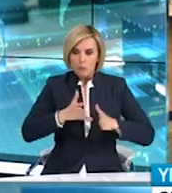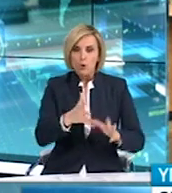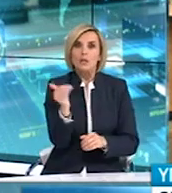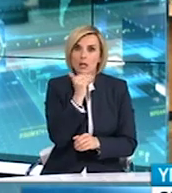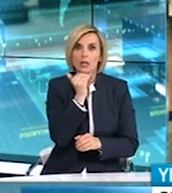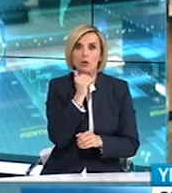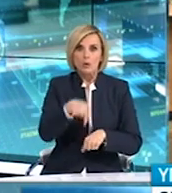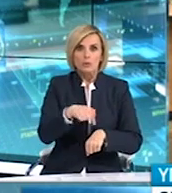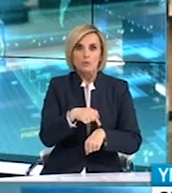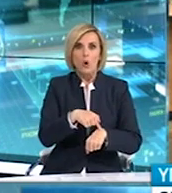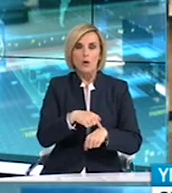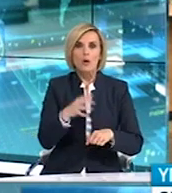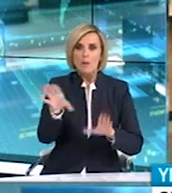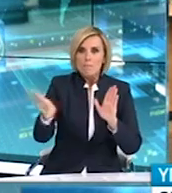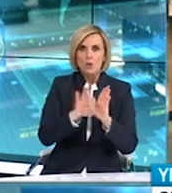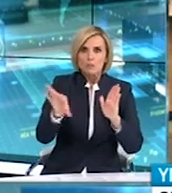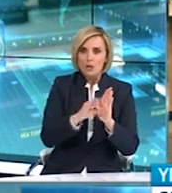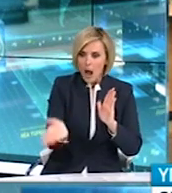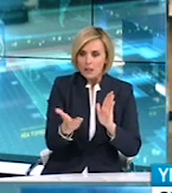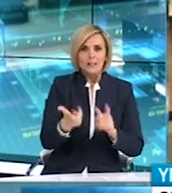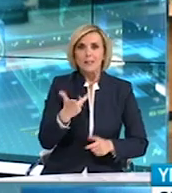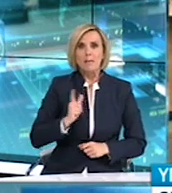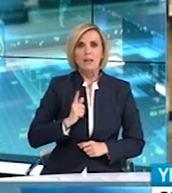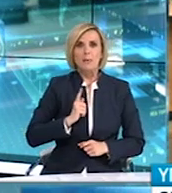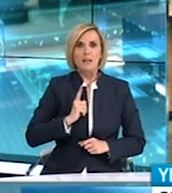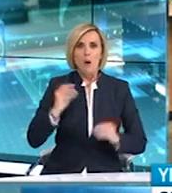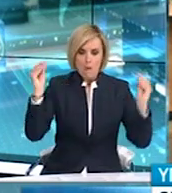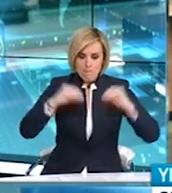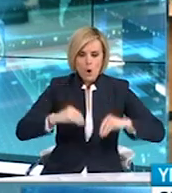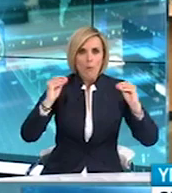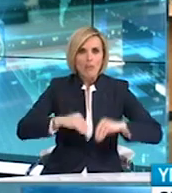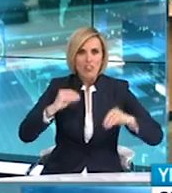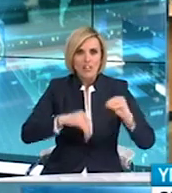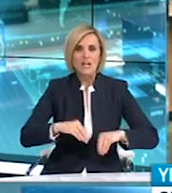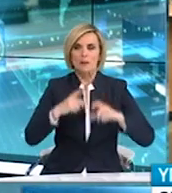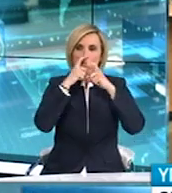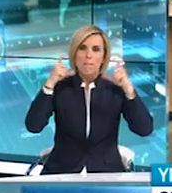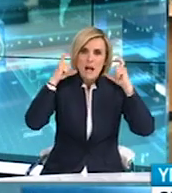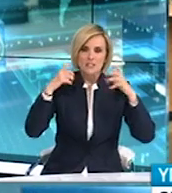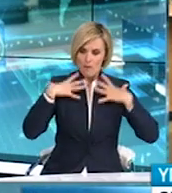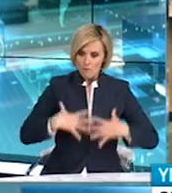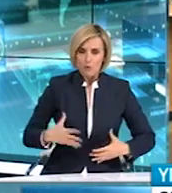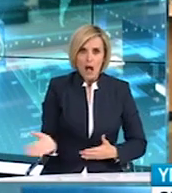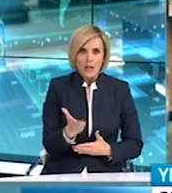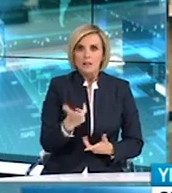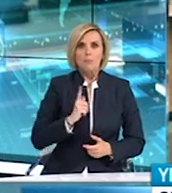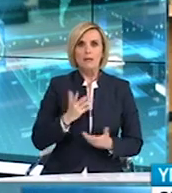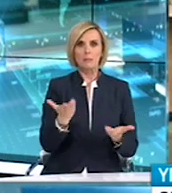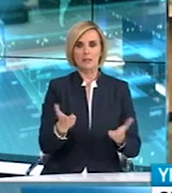αμέσως έστω και τώρα σε όλες τις προσλήψεις που χρειάζονται? Γιατί δεν προμηθεύει άμεσα τα νοσοκομεία με μάσκες και φόρμες?